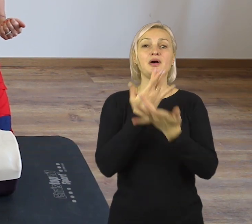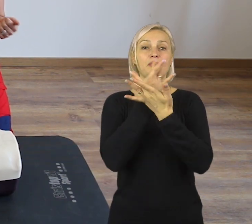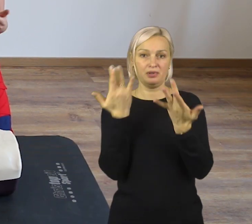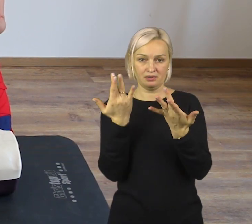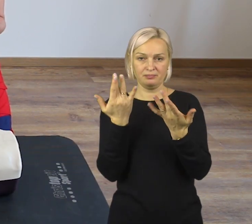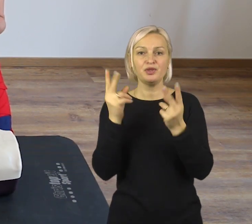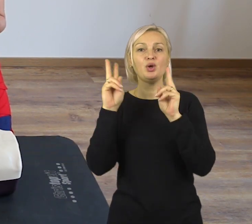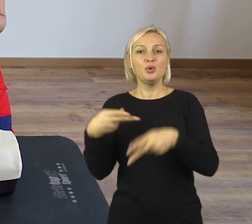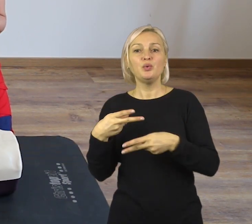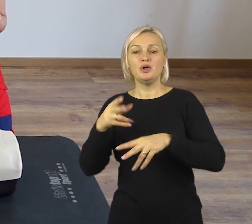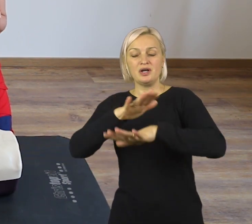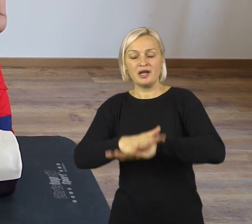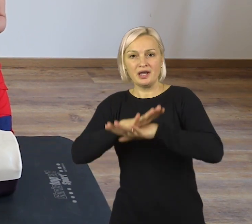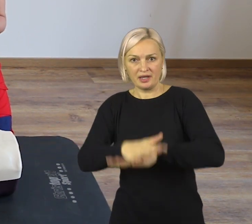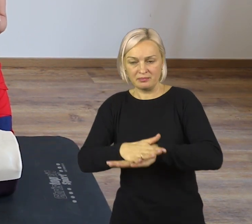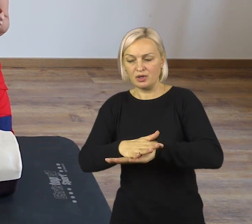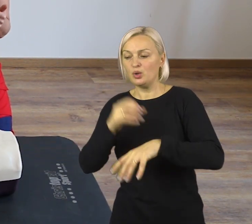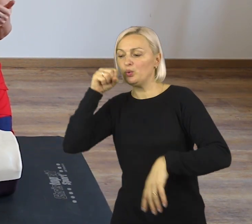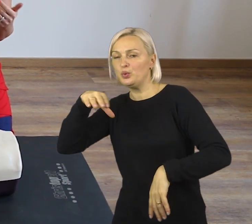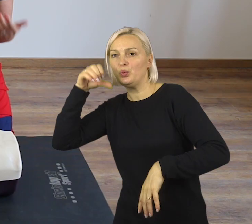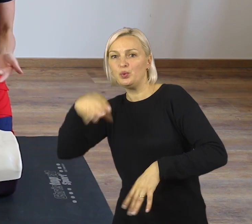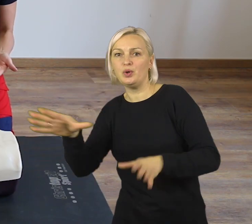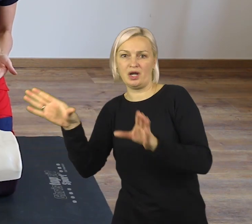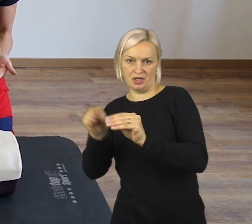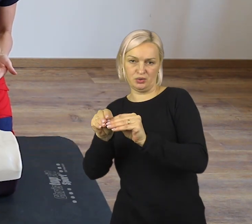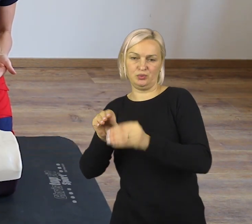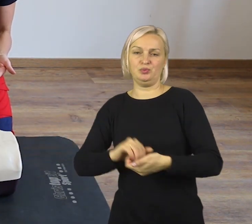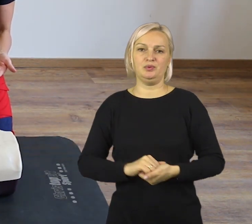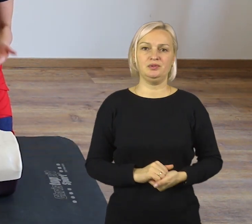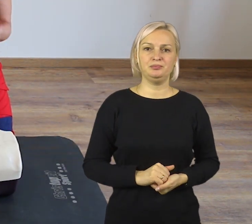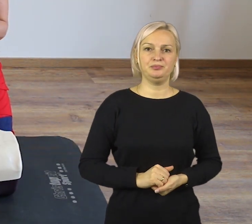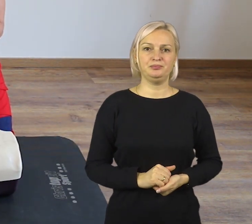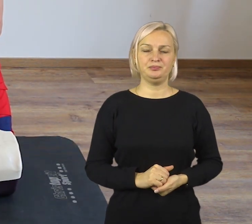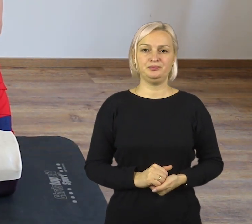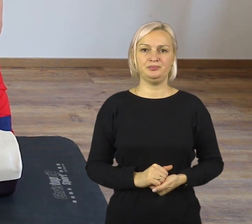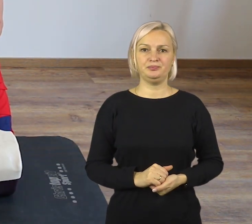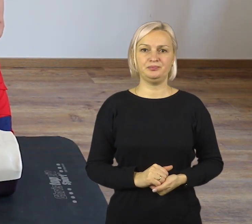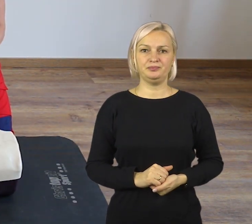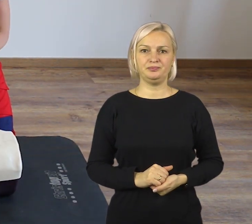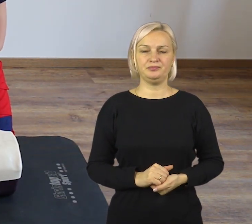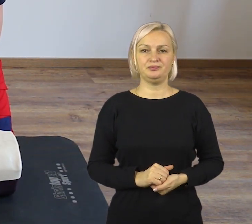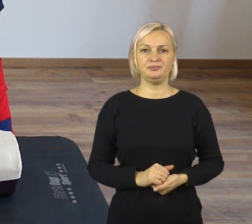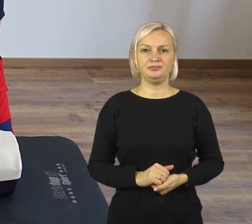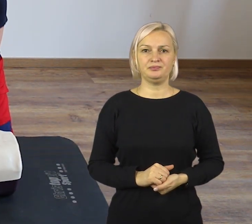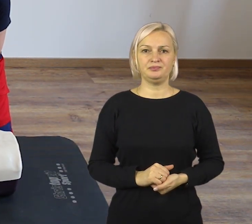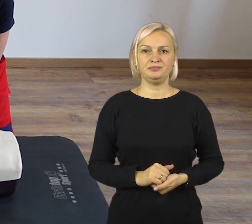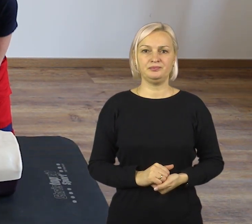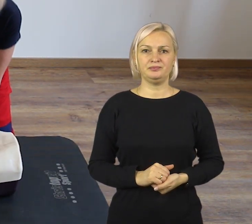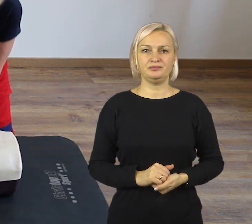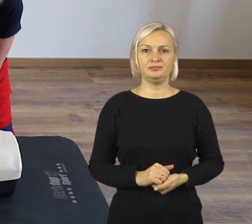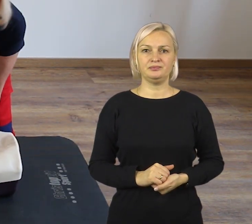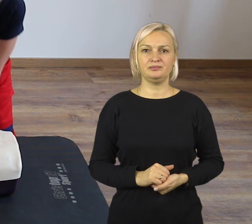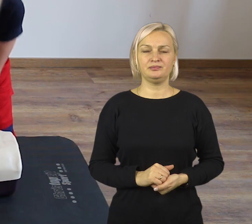kaip reikėtų gaivinti, atlikti pradinį gaivinimą, krūtinės lastos paspaudimus derinant su įpūtimais.